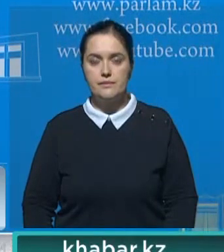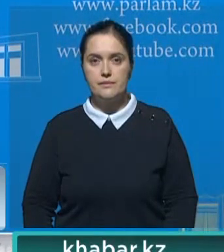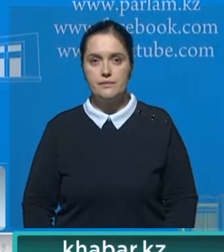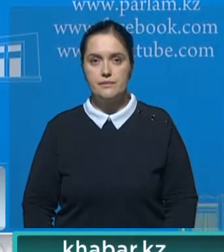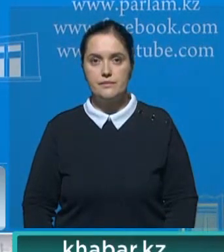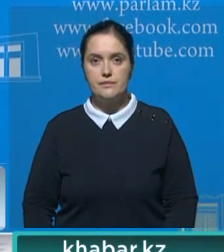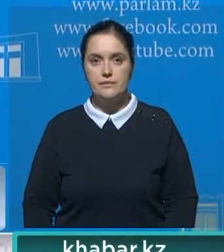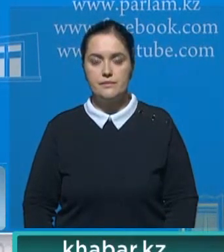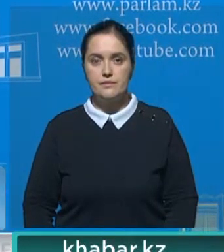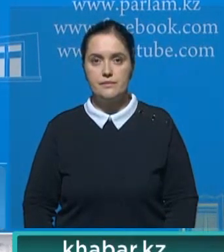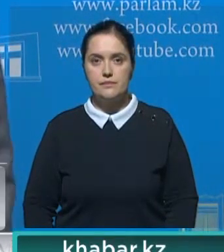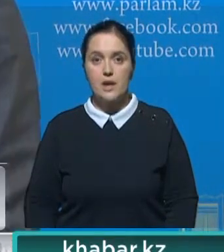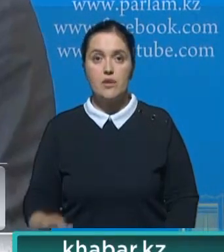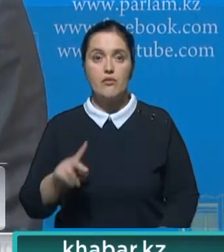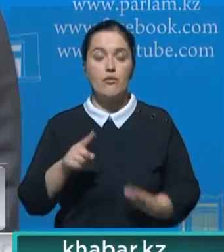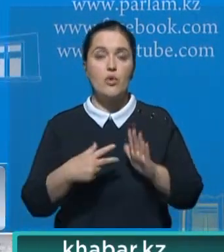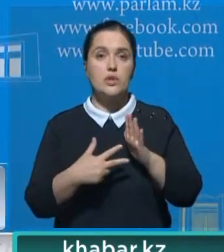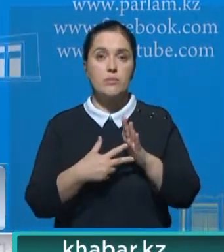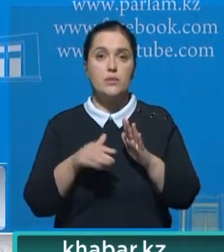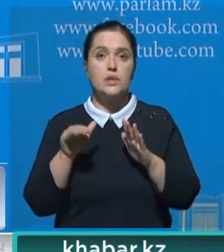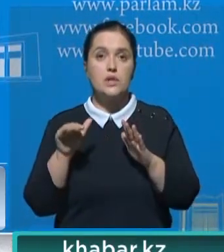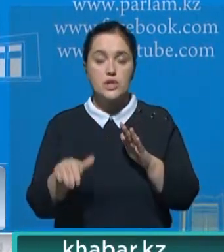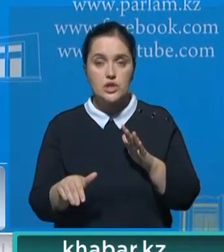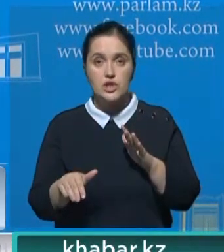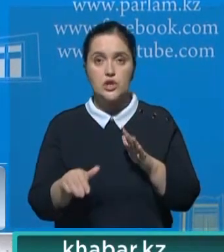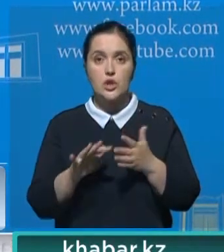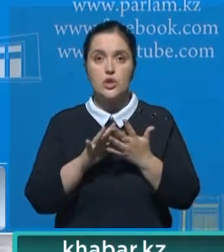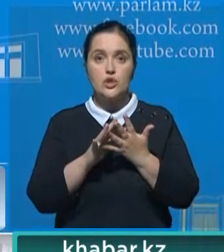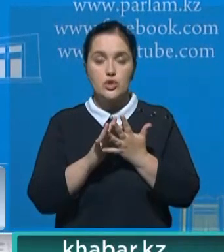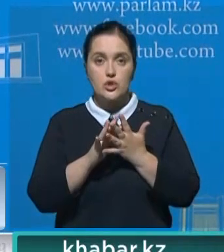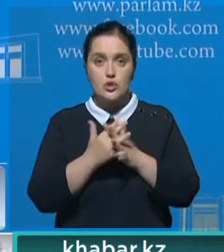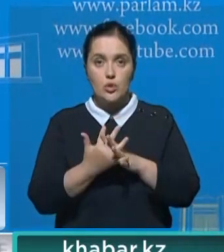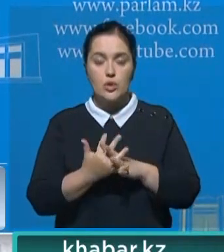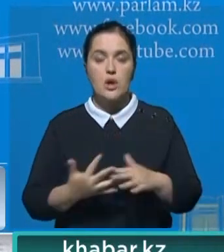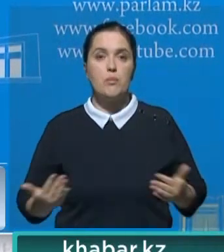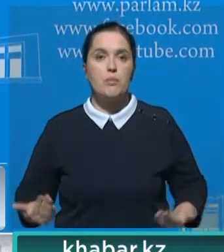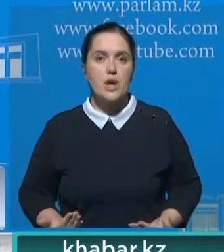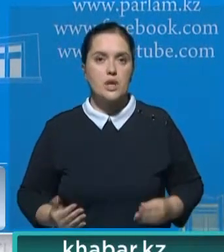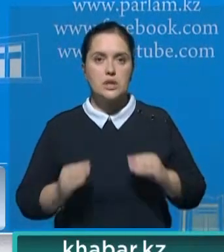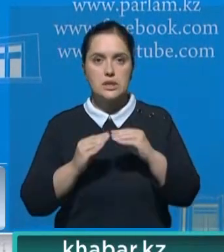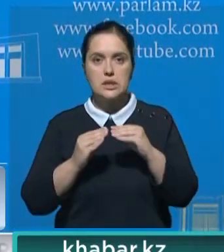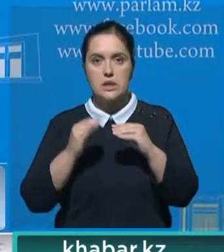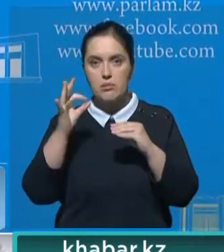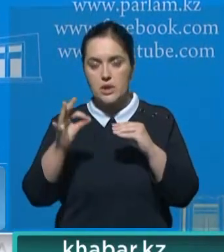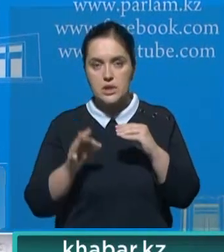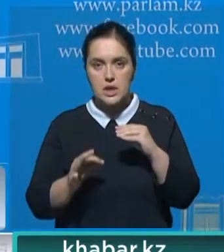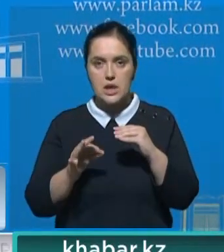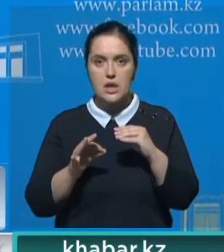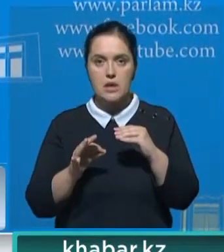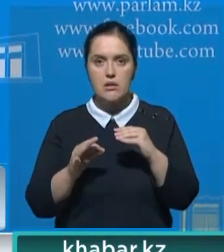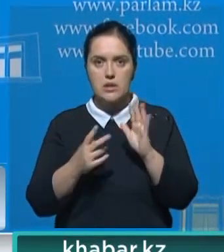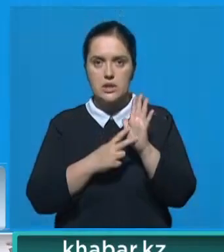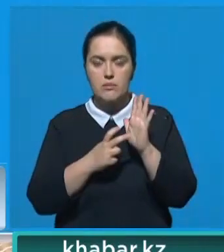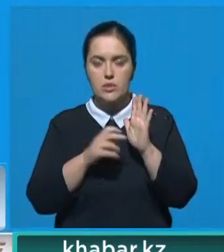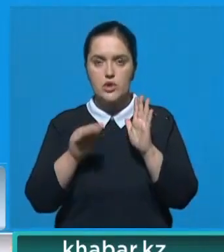2,8 тысяч сел, которые не являются спутниковыми и опорными, вот, в которых проживает менее 10% сельского населения, то есть менее 700